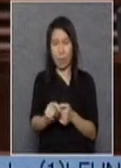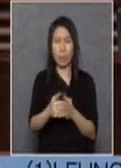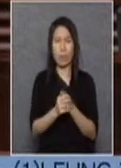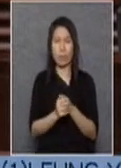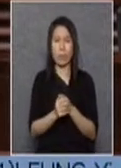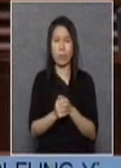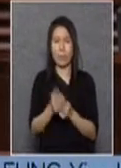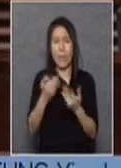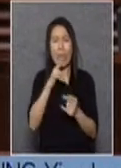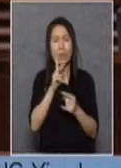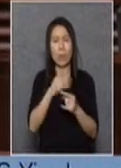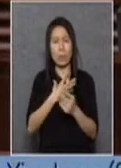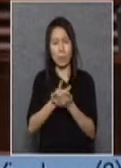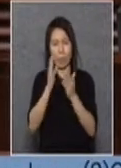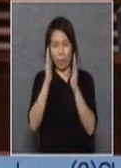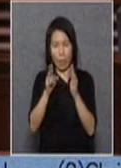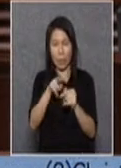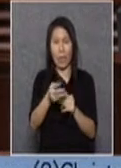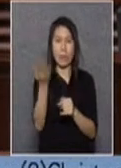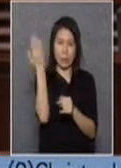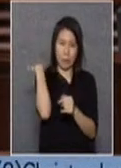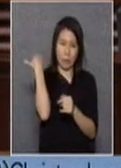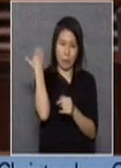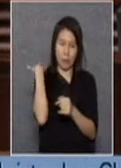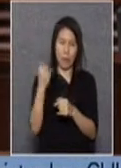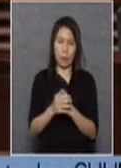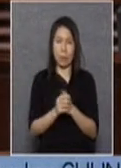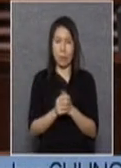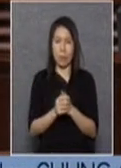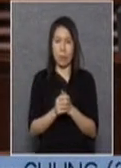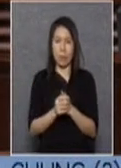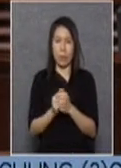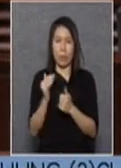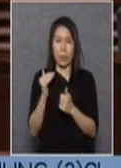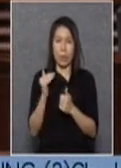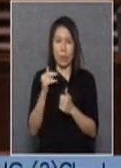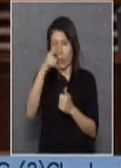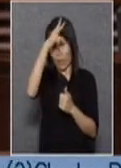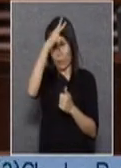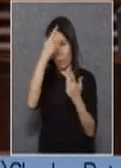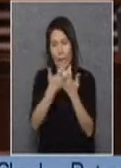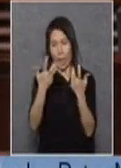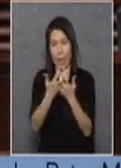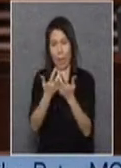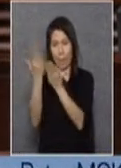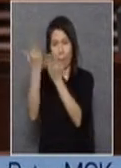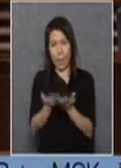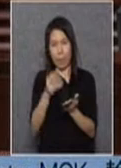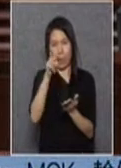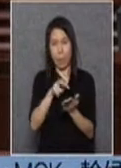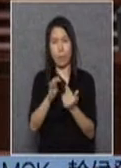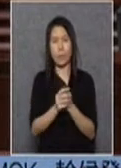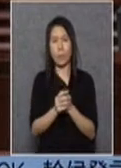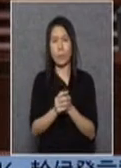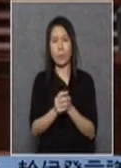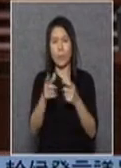如果你看回過往的官方的數字呢，其實這個失